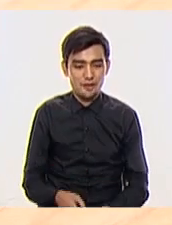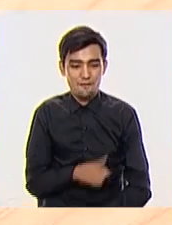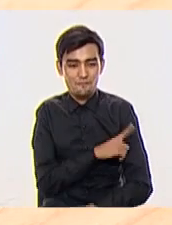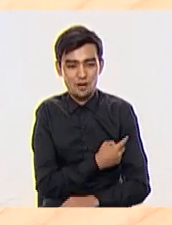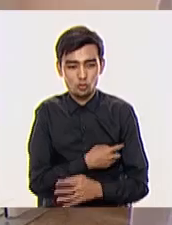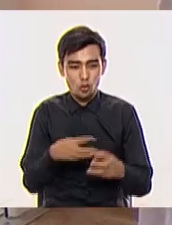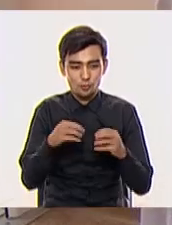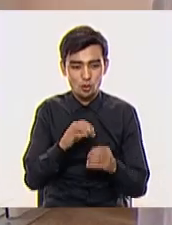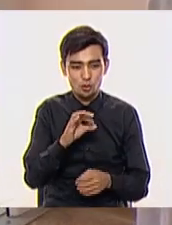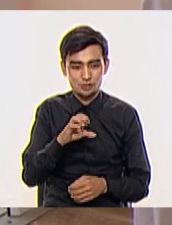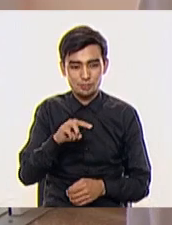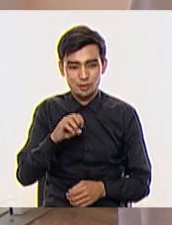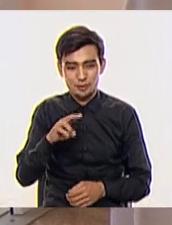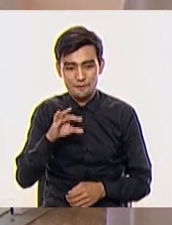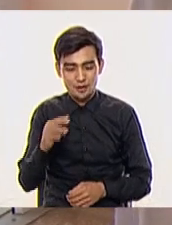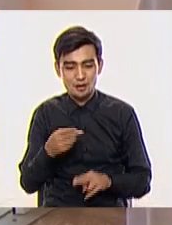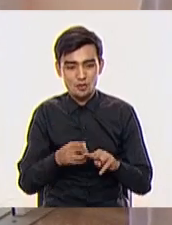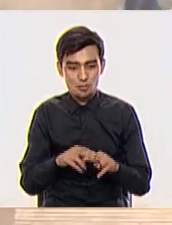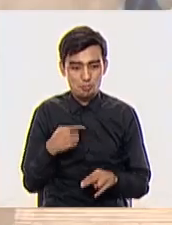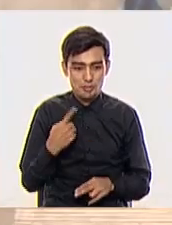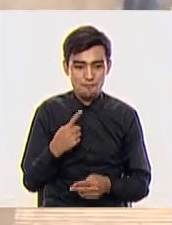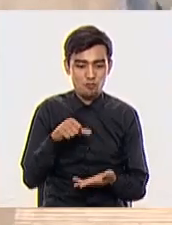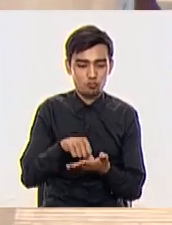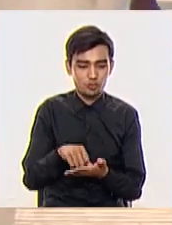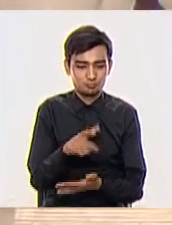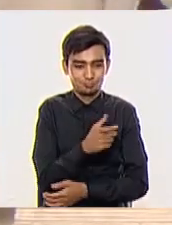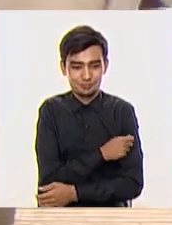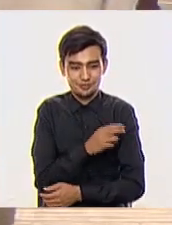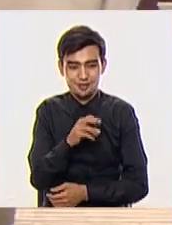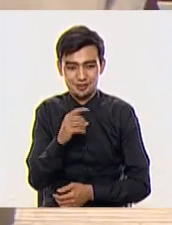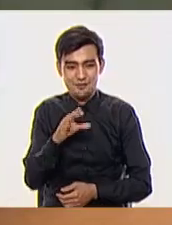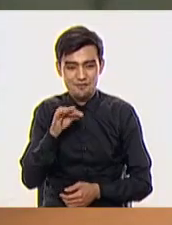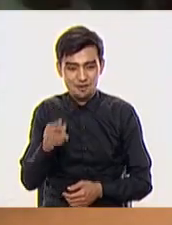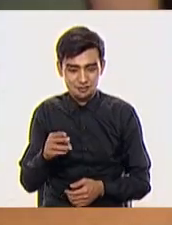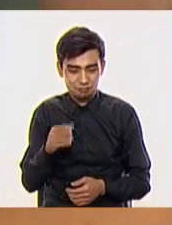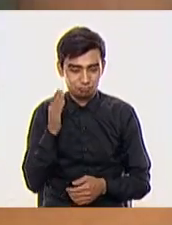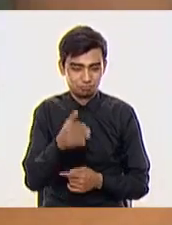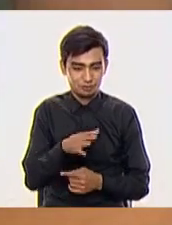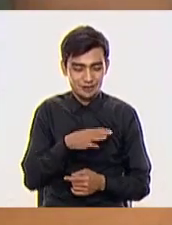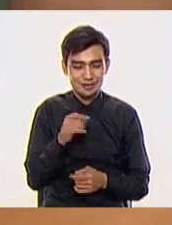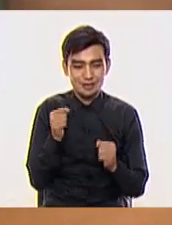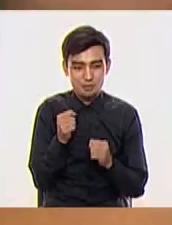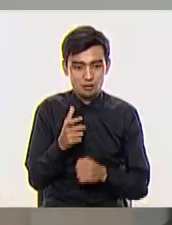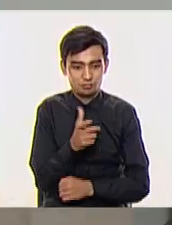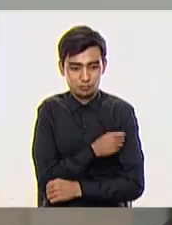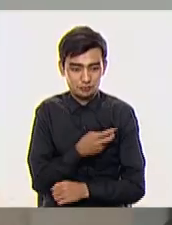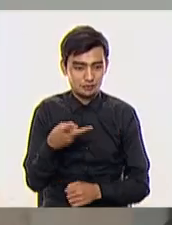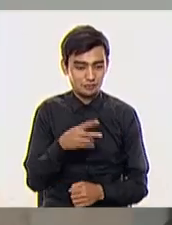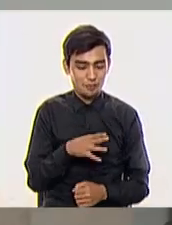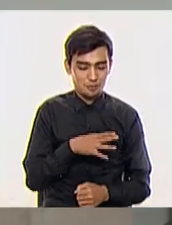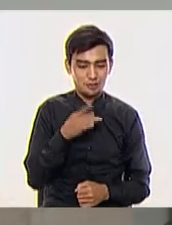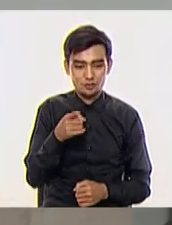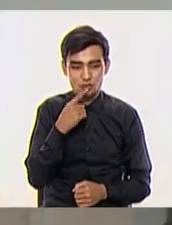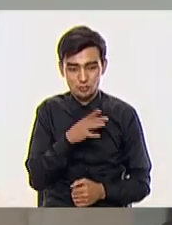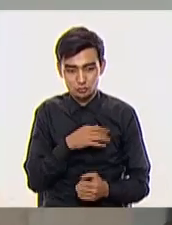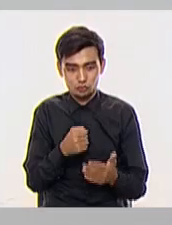практики Оспанбек Курмангали одним из первых вызвался участвовать в испытаниях отечественной вакцины. Еще зимой получил обе прививки. Говорит,